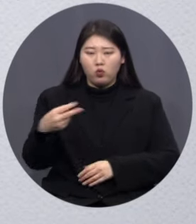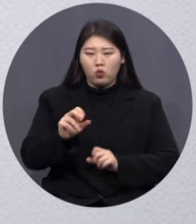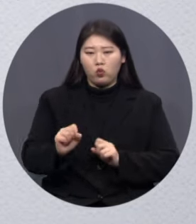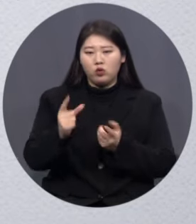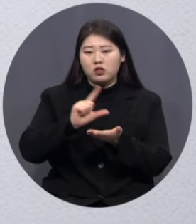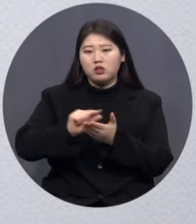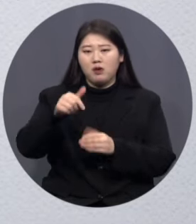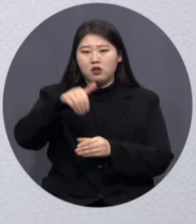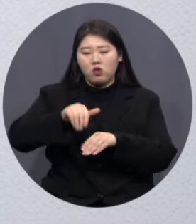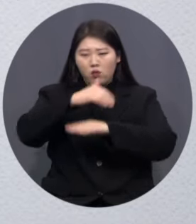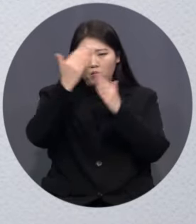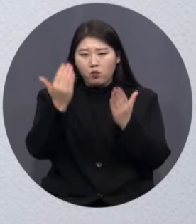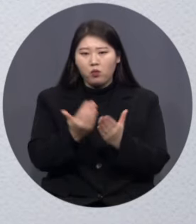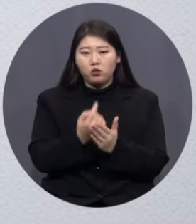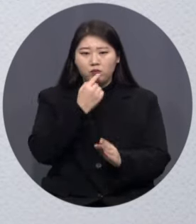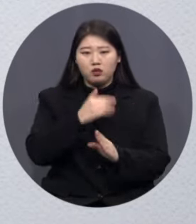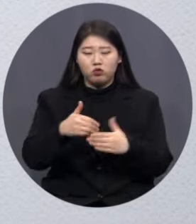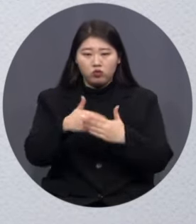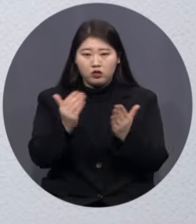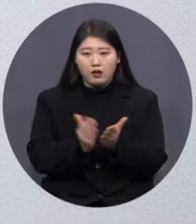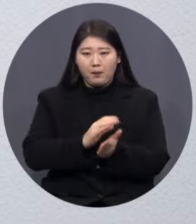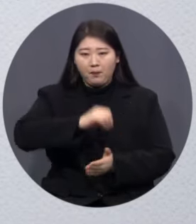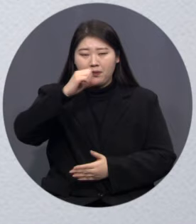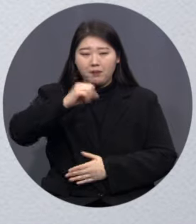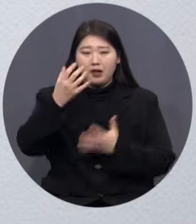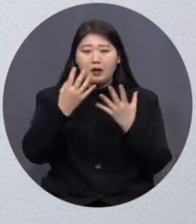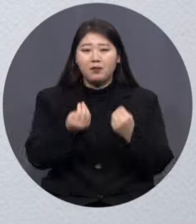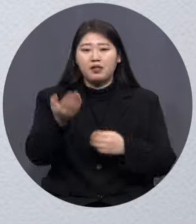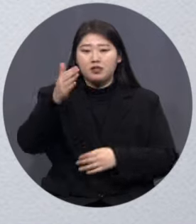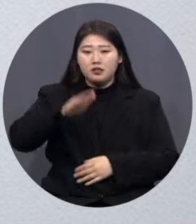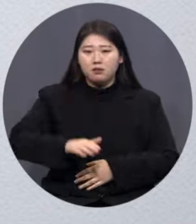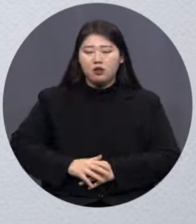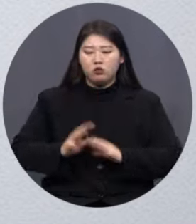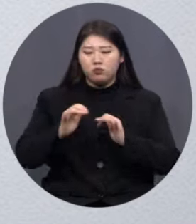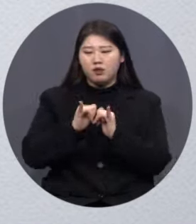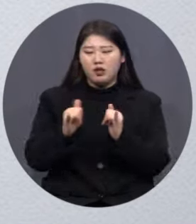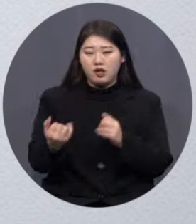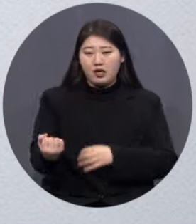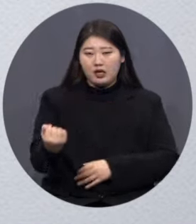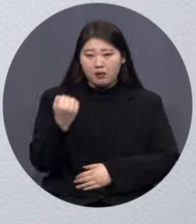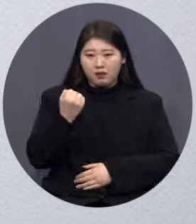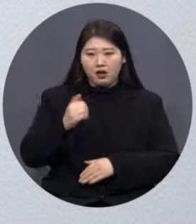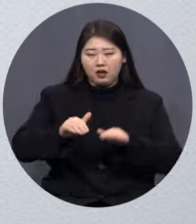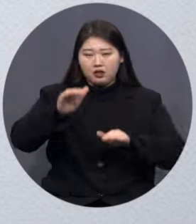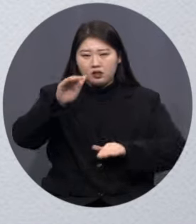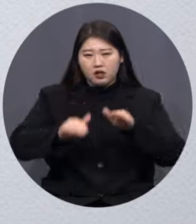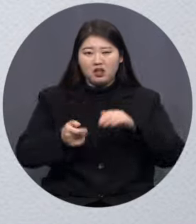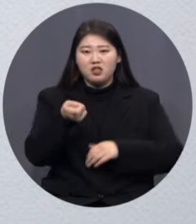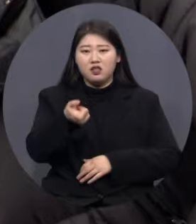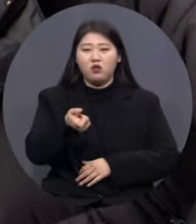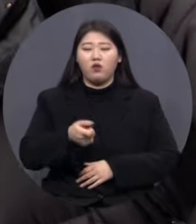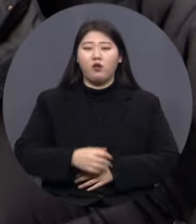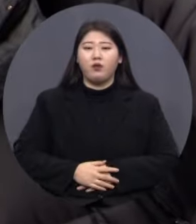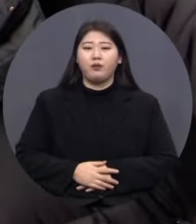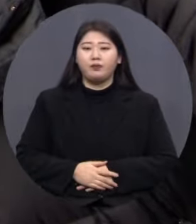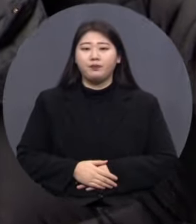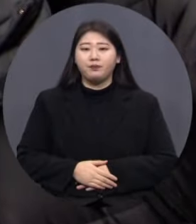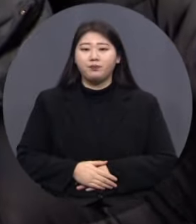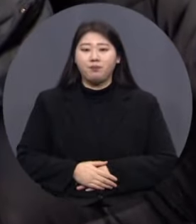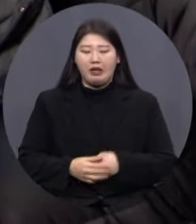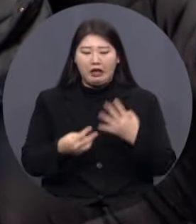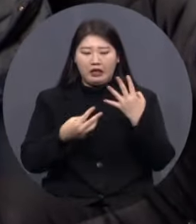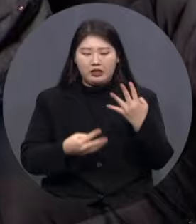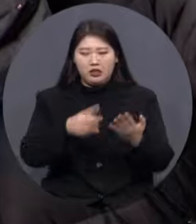지방 선거 모두 민주당 후보가 앞섰지만 국민의 힘 후보와의 격차는 제주시 지역보다 작습니다 사산